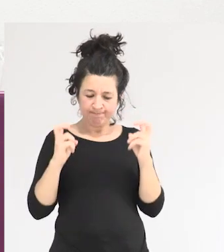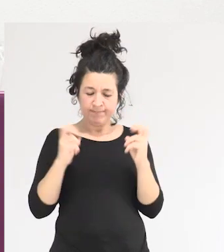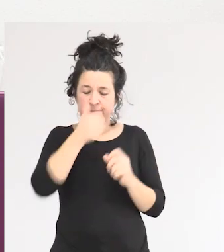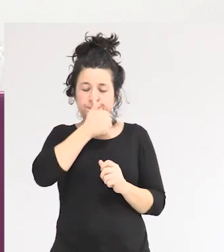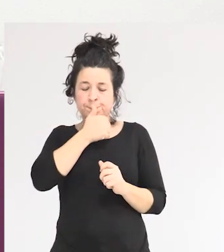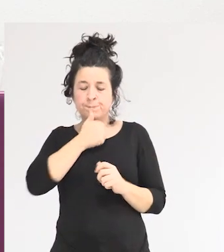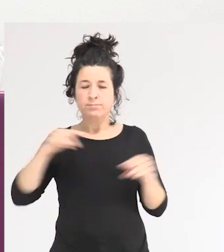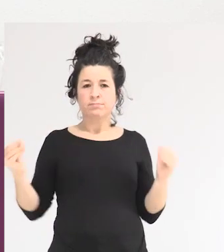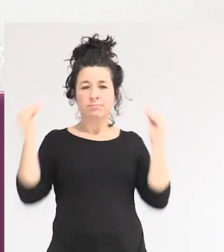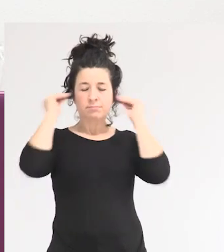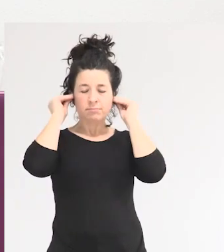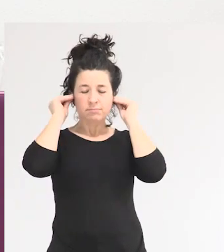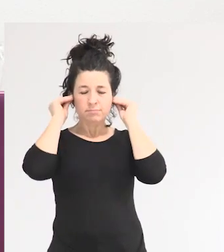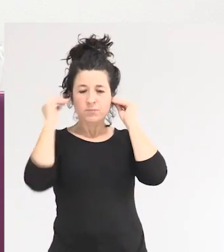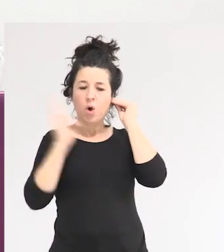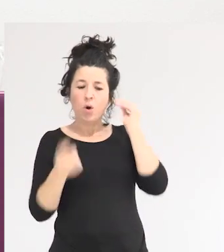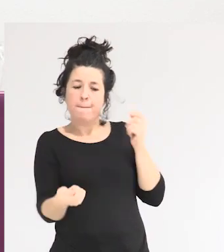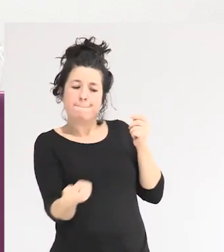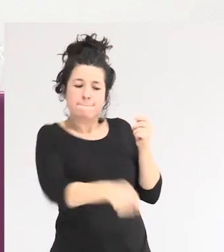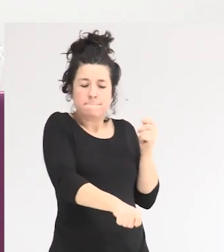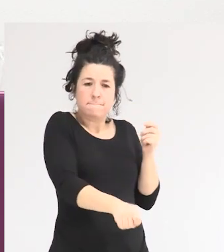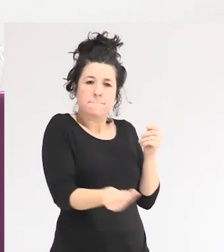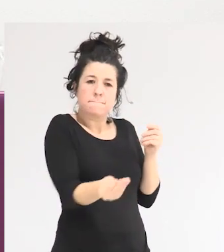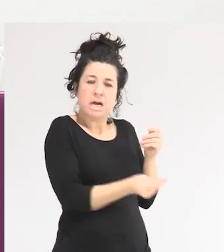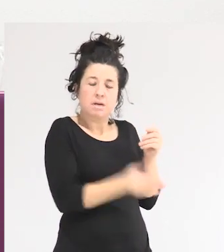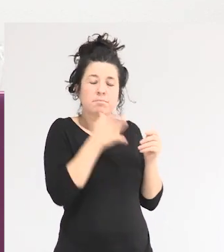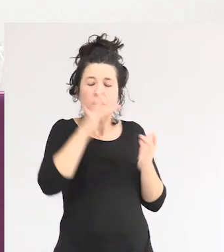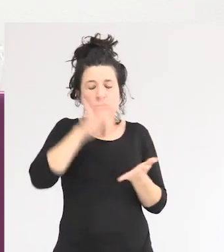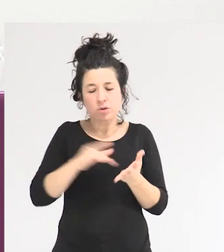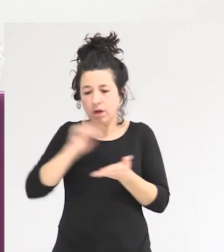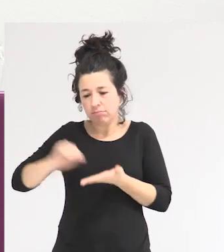ditu. Beste kisketa bat gehituko. Idazten ari da.